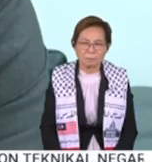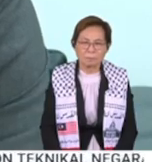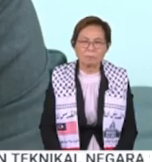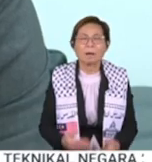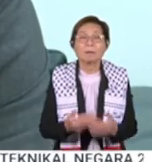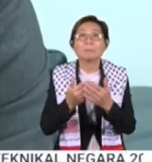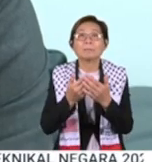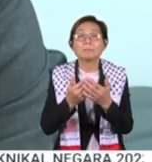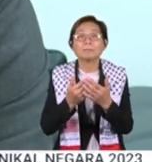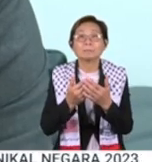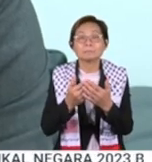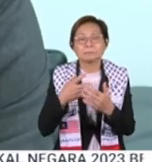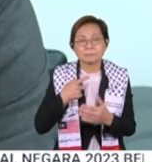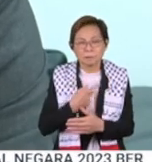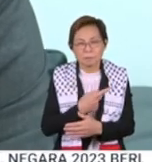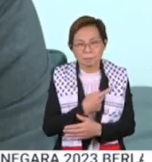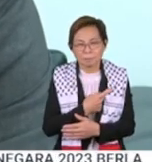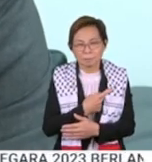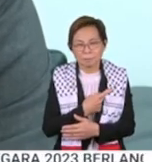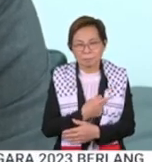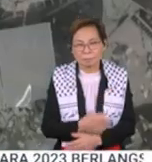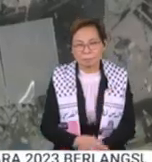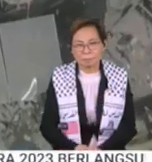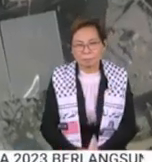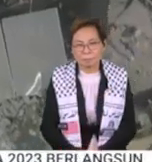So alhamdulillah, kami tak putus asa.